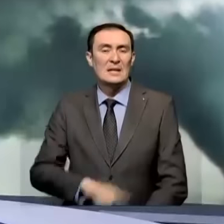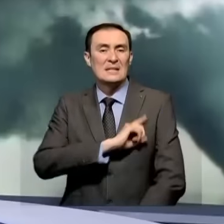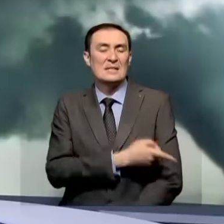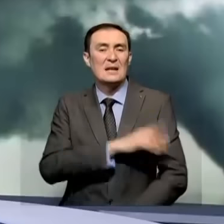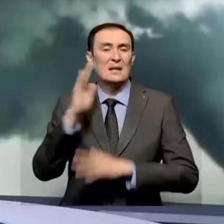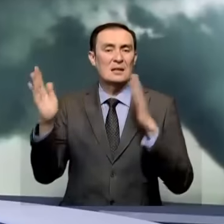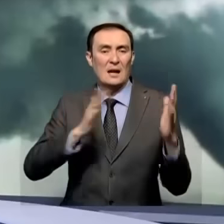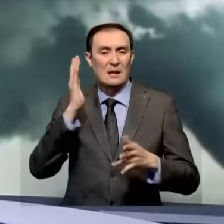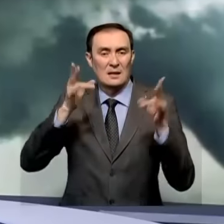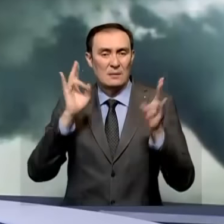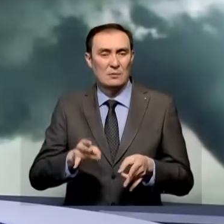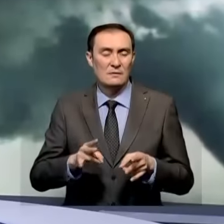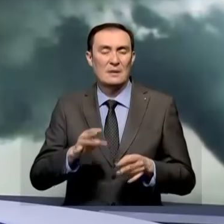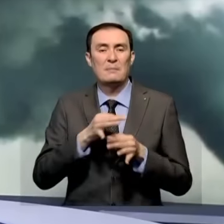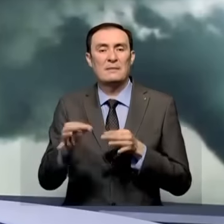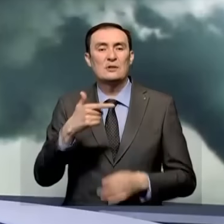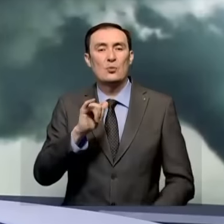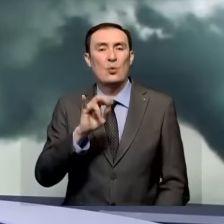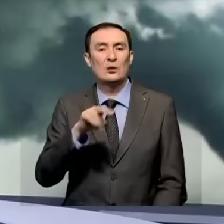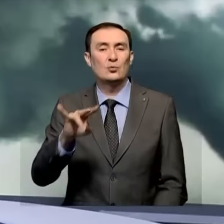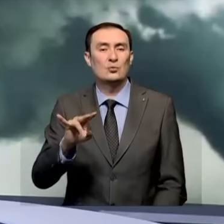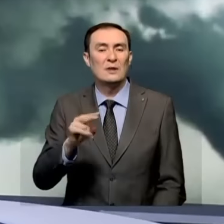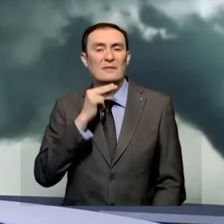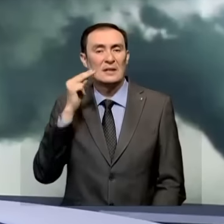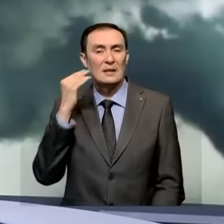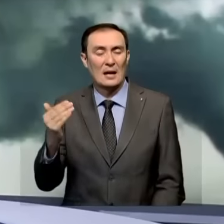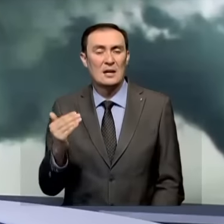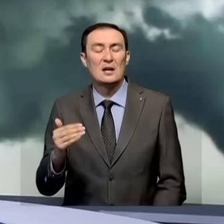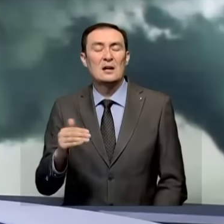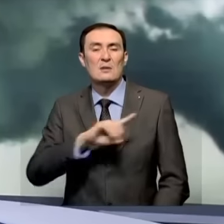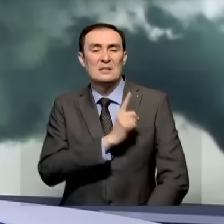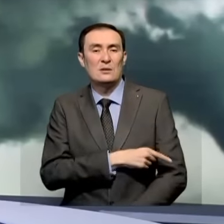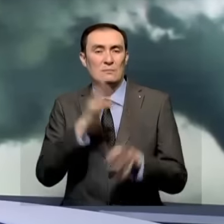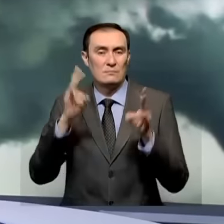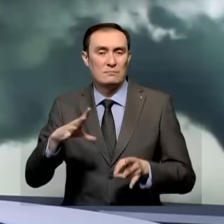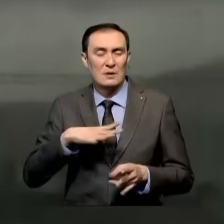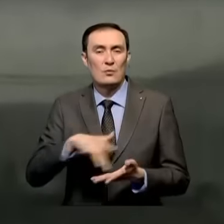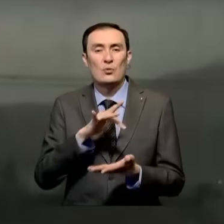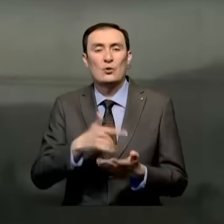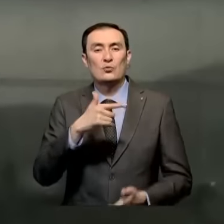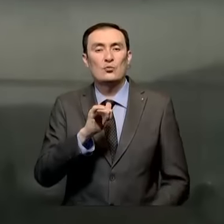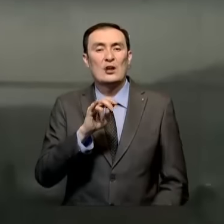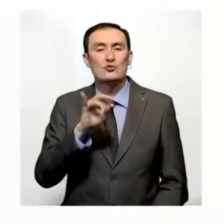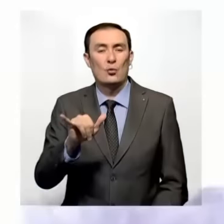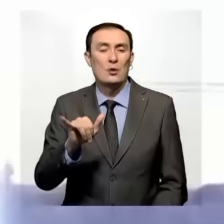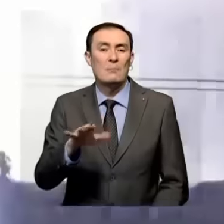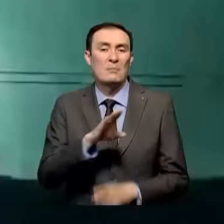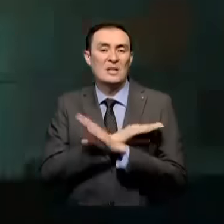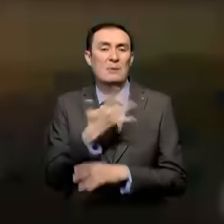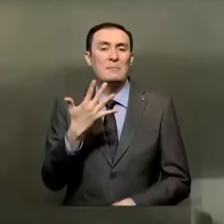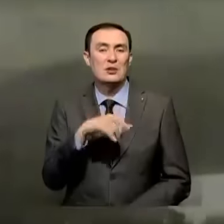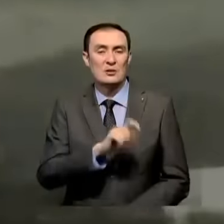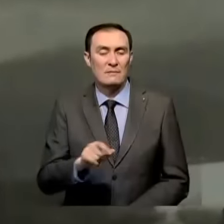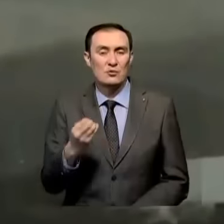Сильный торнадо обрушился на провинцию Гуандун на юге Китая. Основной удар стихии пришелся на город Гуанчжоу. Погибли